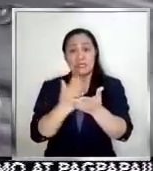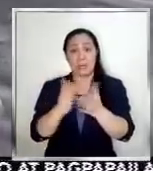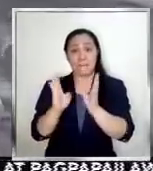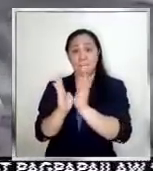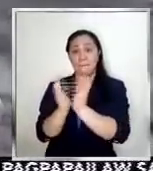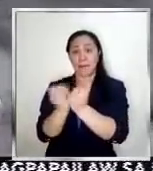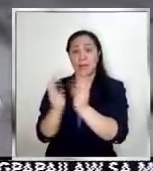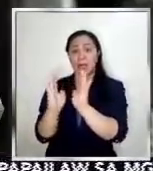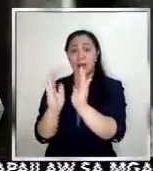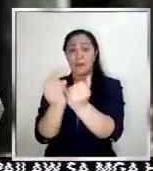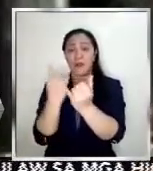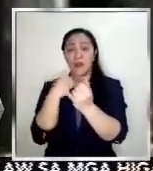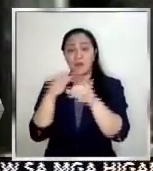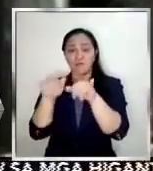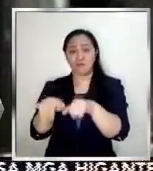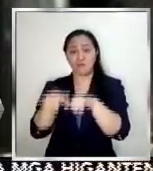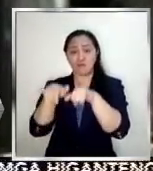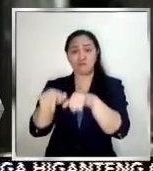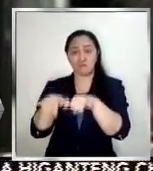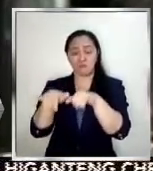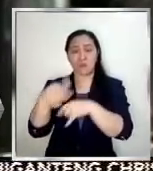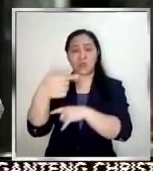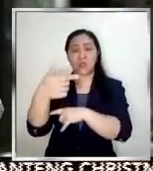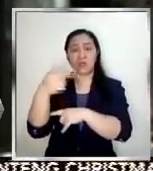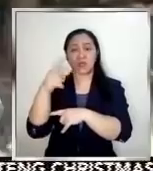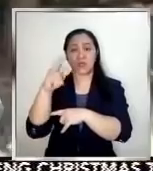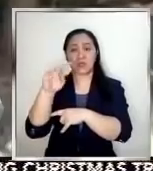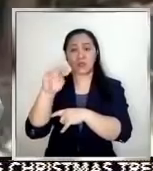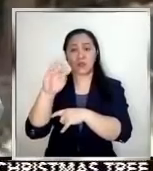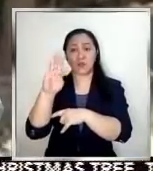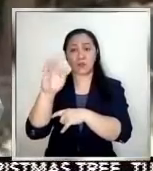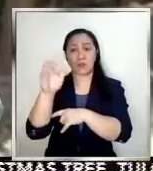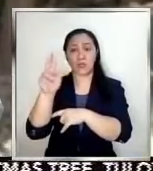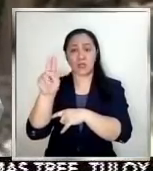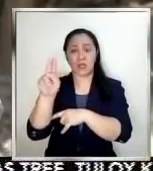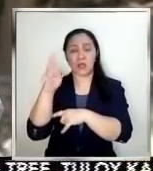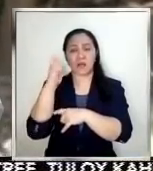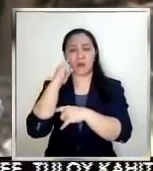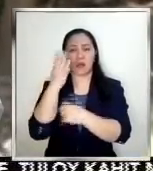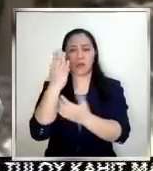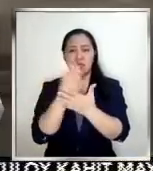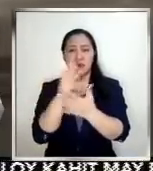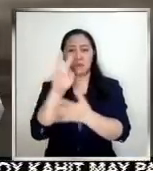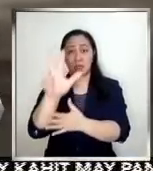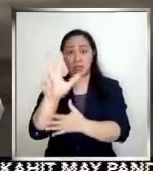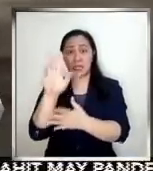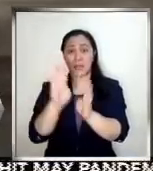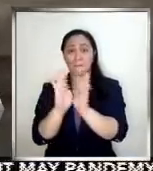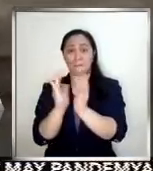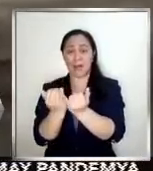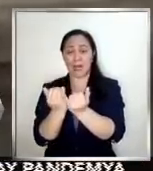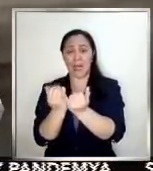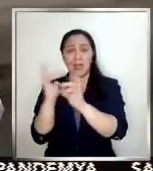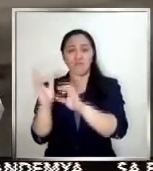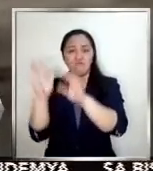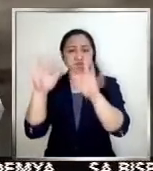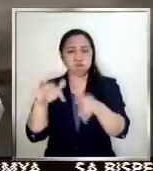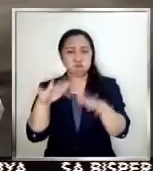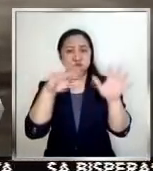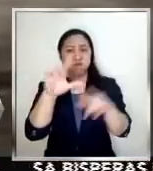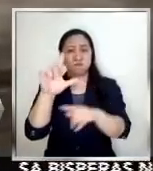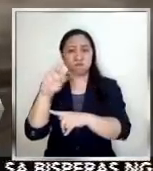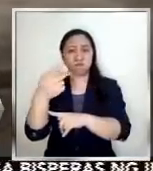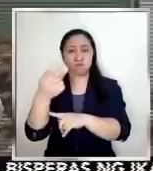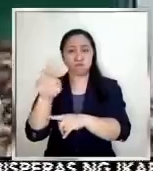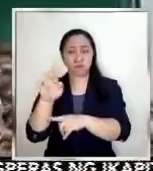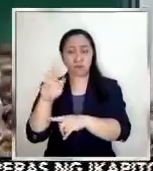Ginobatan. 300 bahay rito ang nalubog din sa lahar noong bagyong Rolly. Inaasahan kasi magpapaulan ngayong weekend ang